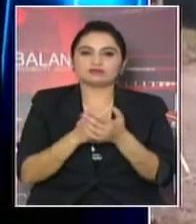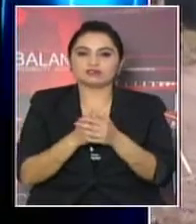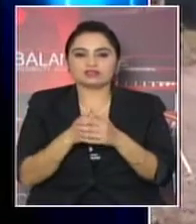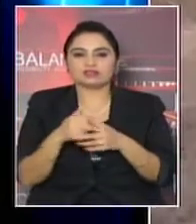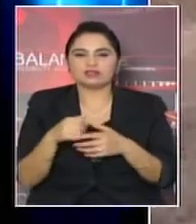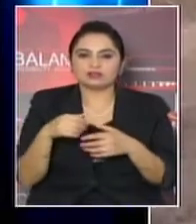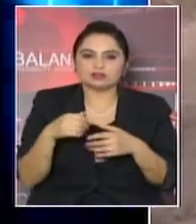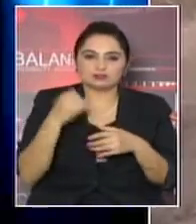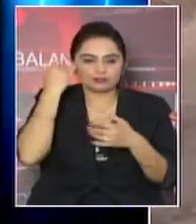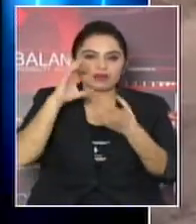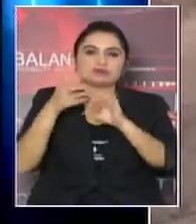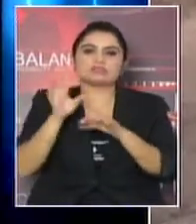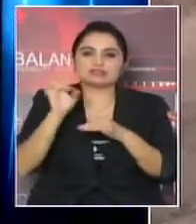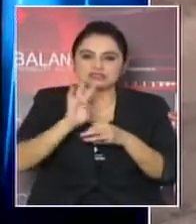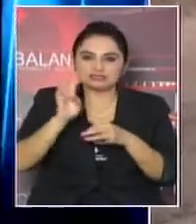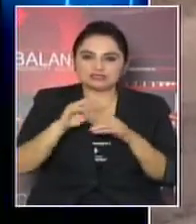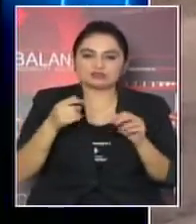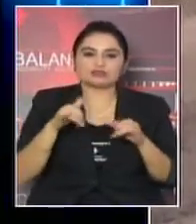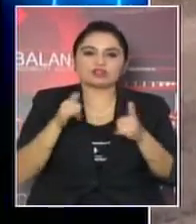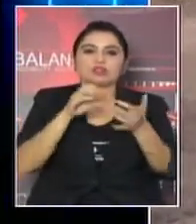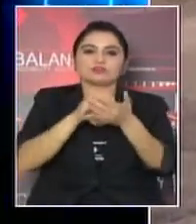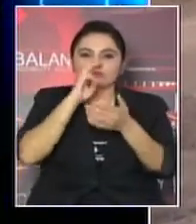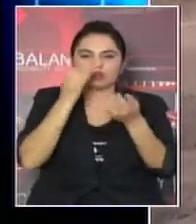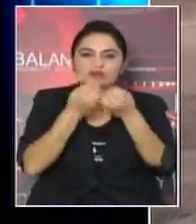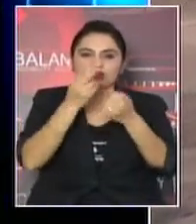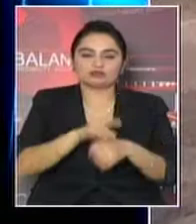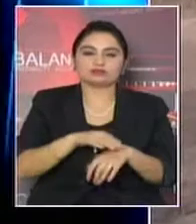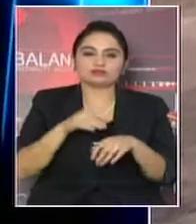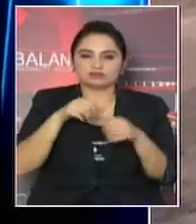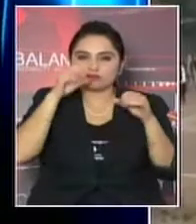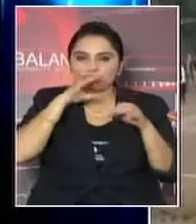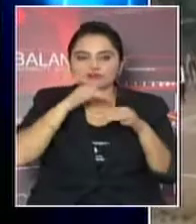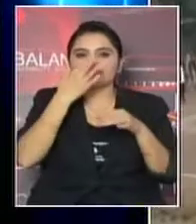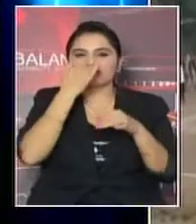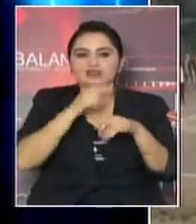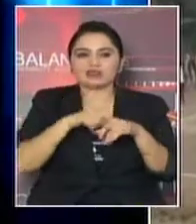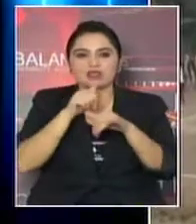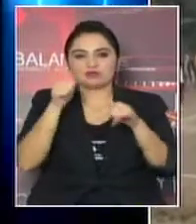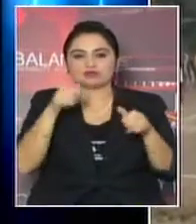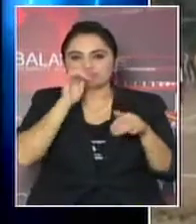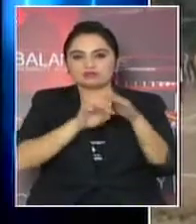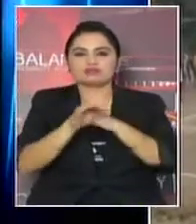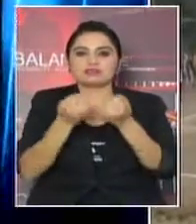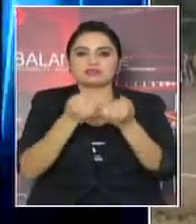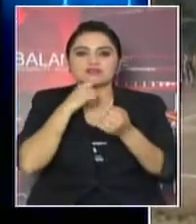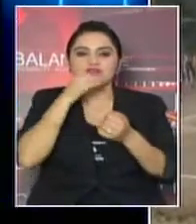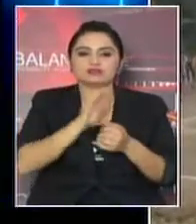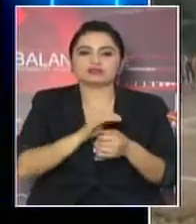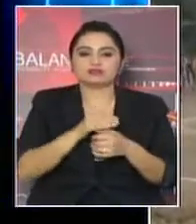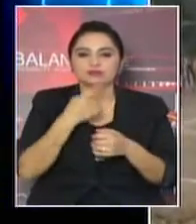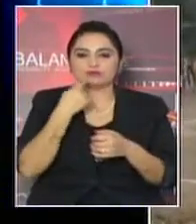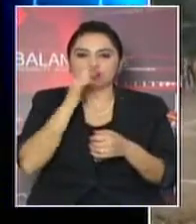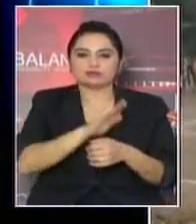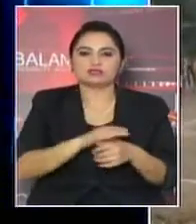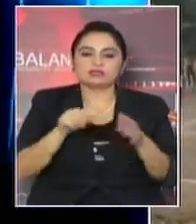मैदानमा गरिएको थियो, तर वर्षाको कारण तोकिएको समयमा प्रतियोगिता सञ्चालन गर्न नसकिएको आयोजकले बताएका छन्।